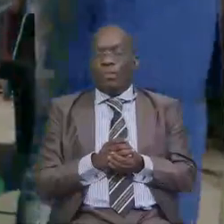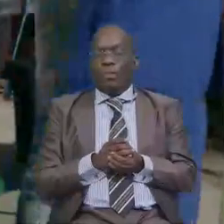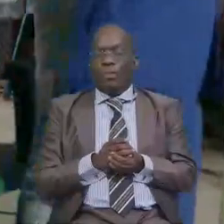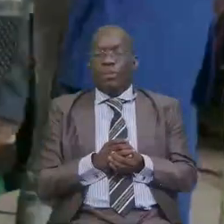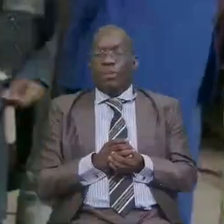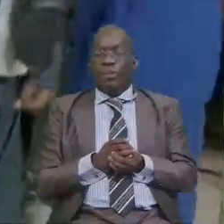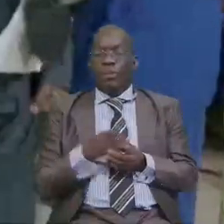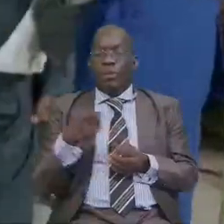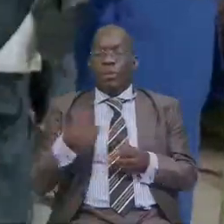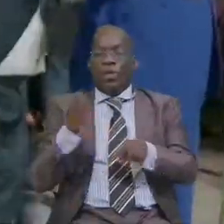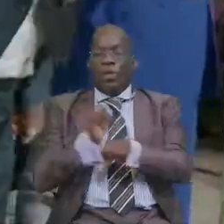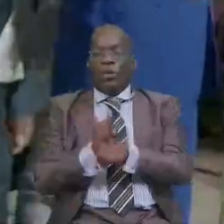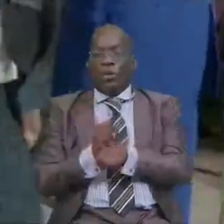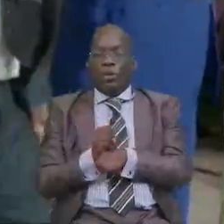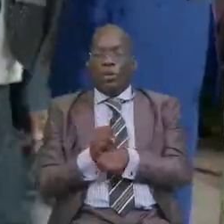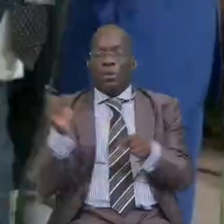la commission.